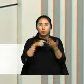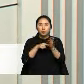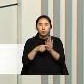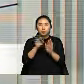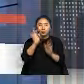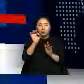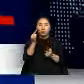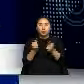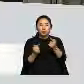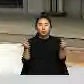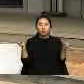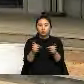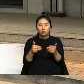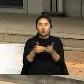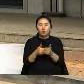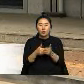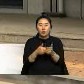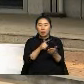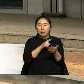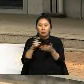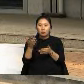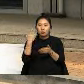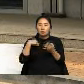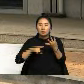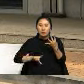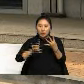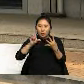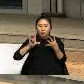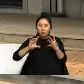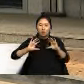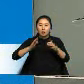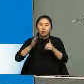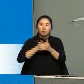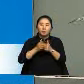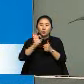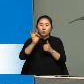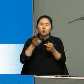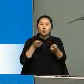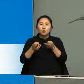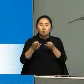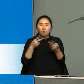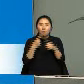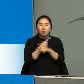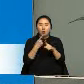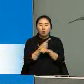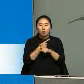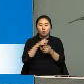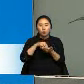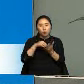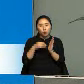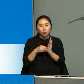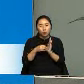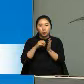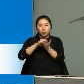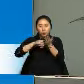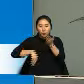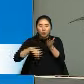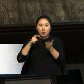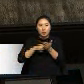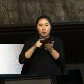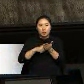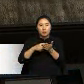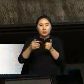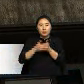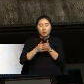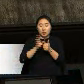금액보다 줄어듭니다 가평군은 지난 4일 국고보조 비율이 변경됨에 따라 일정 비율만큼 떼고 긴급